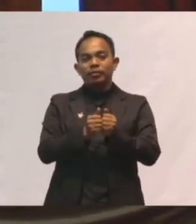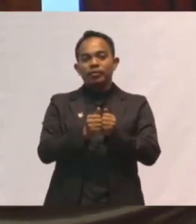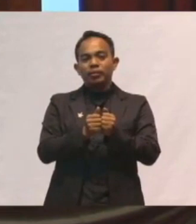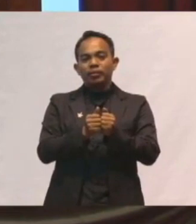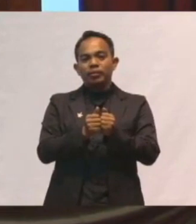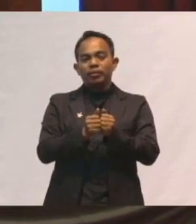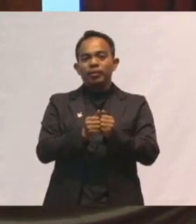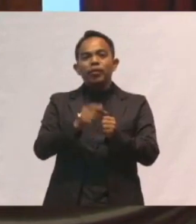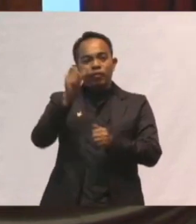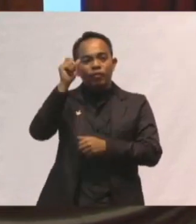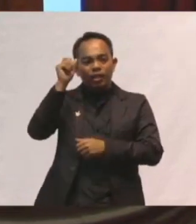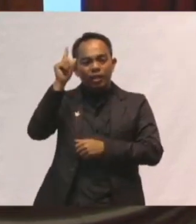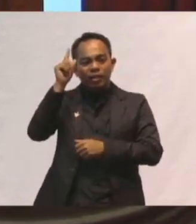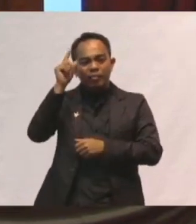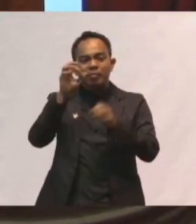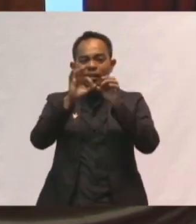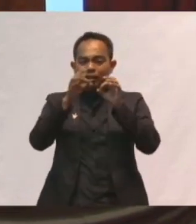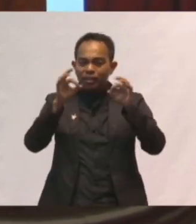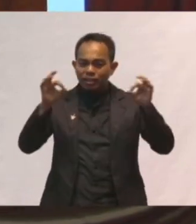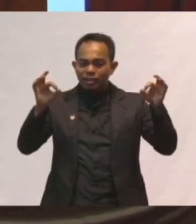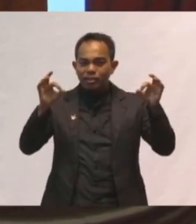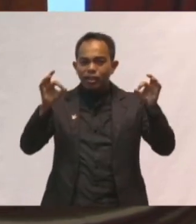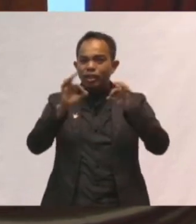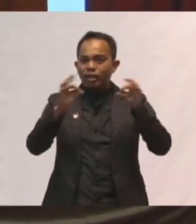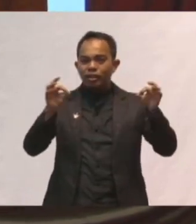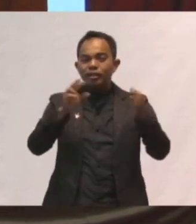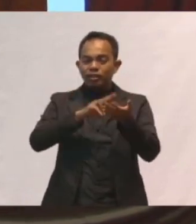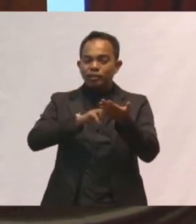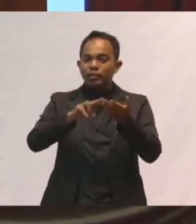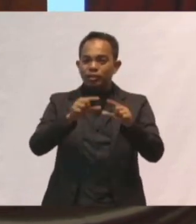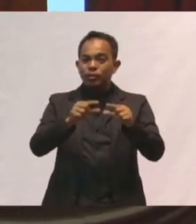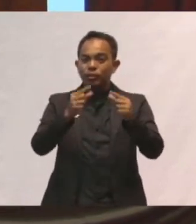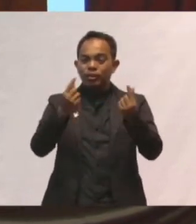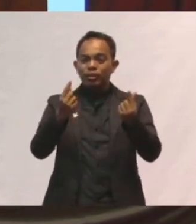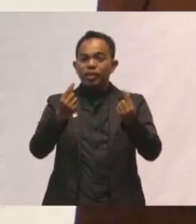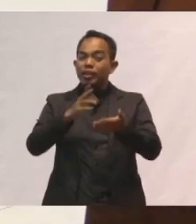bertadabbur ayat suci yang disampaikan,